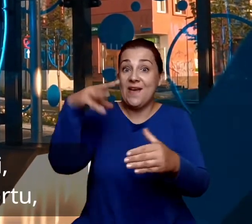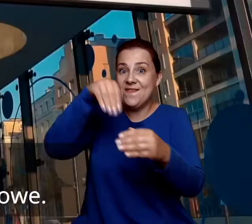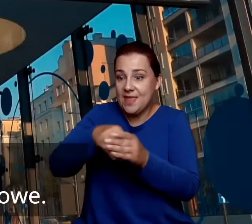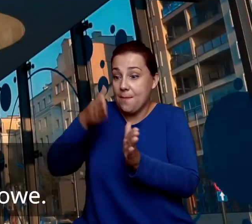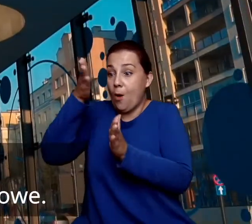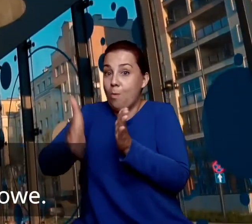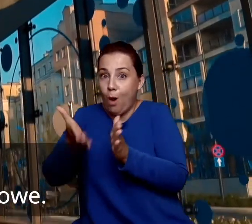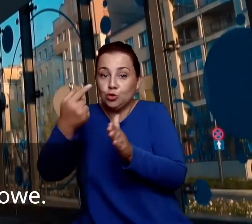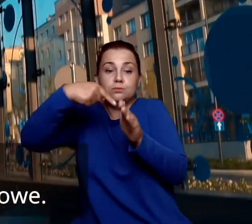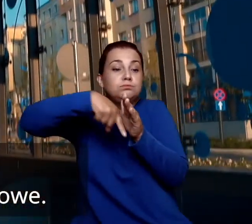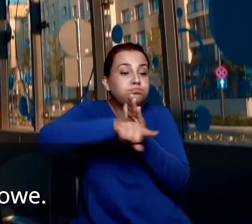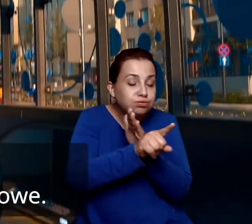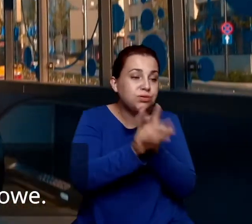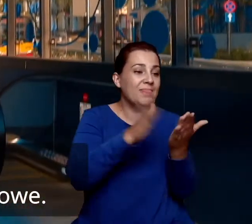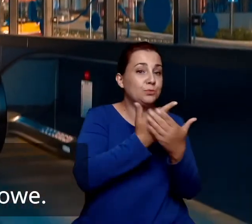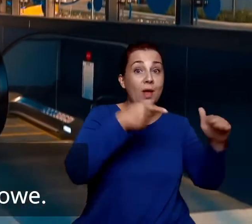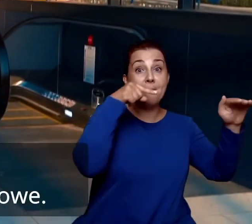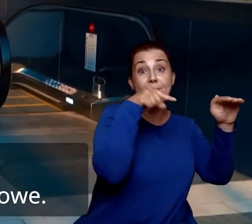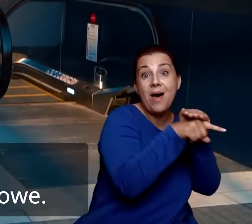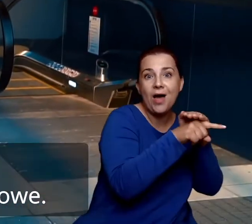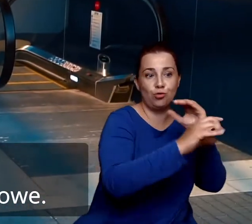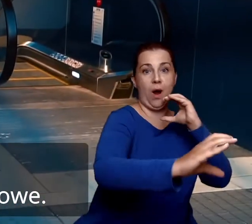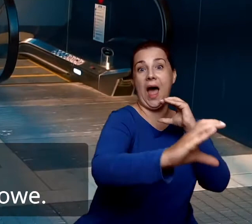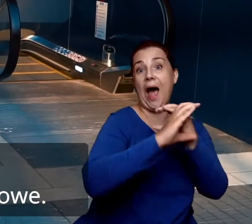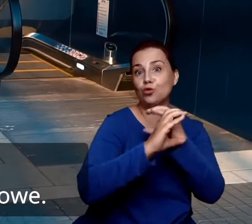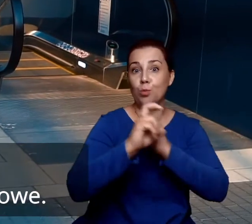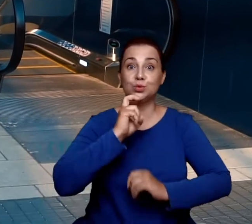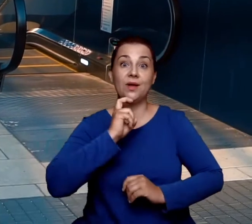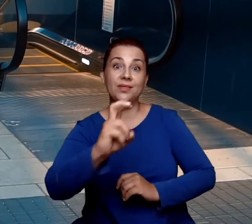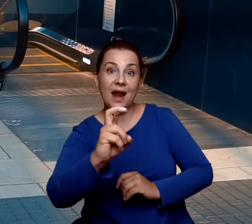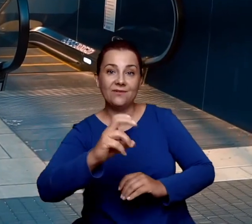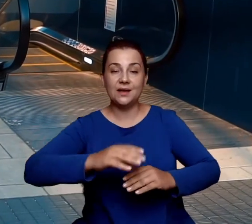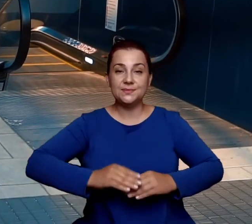transportu, jak linia metra, czy linie autobusowe, czy linie tramwajowe.